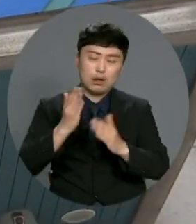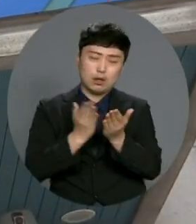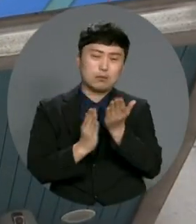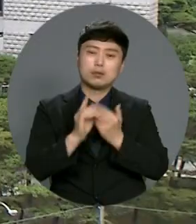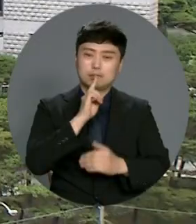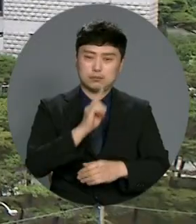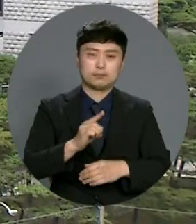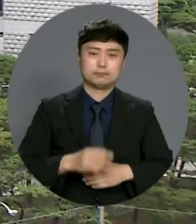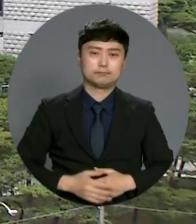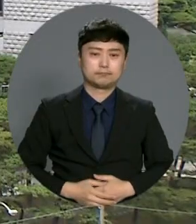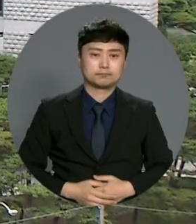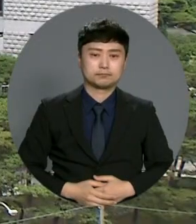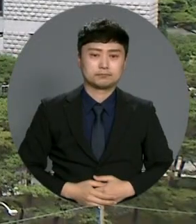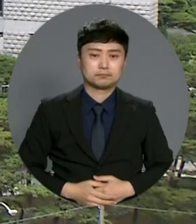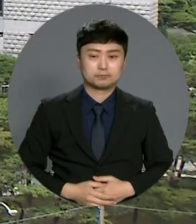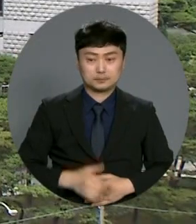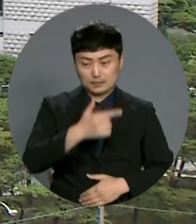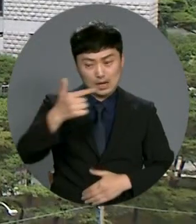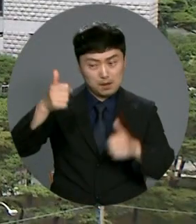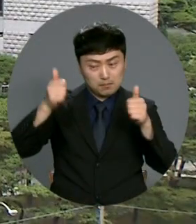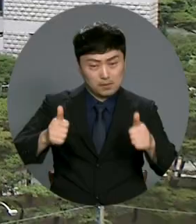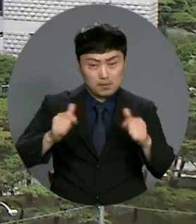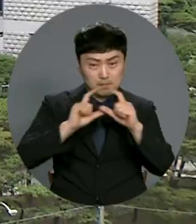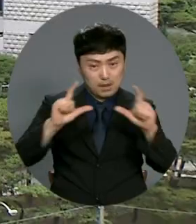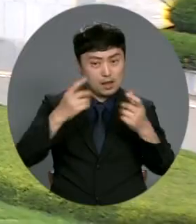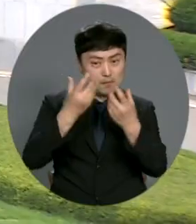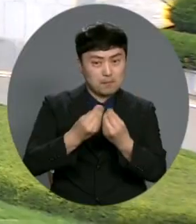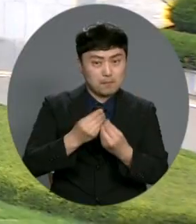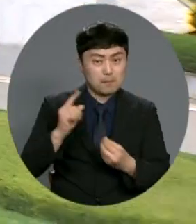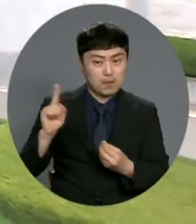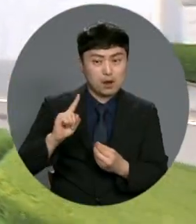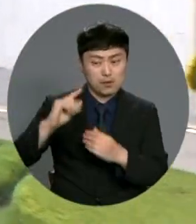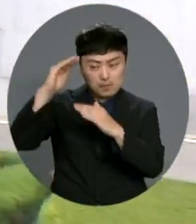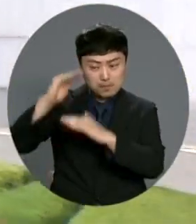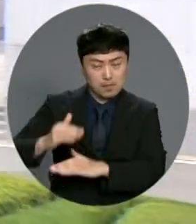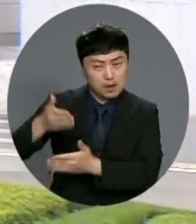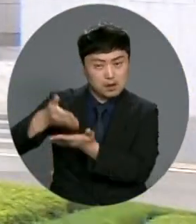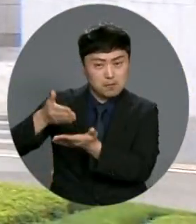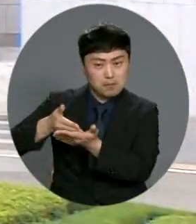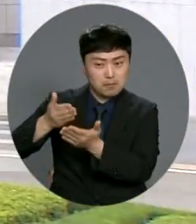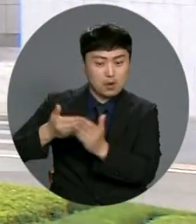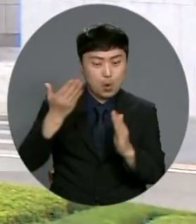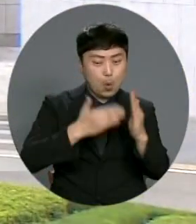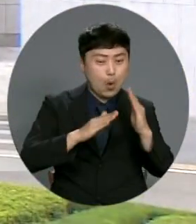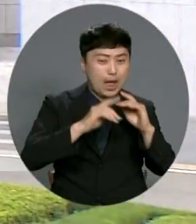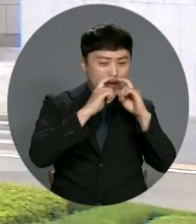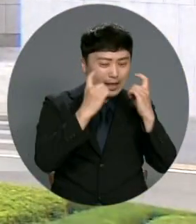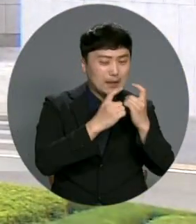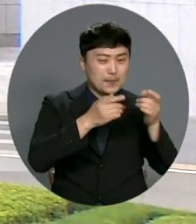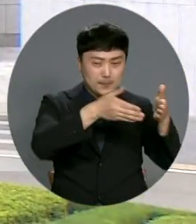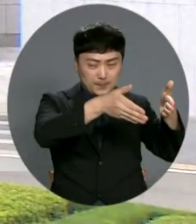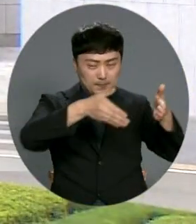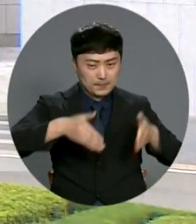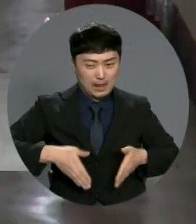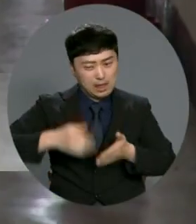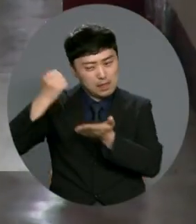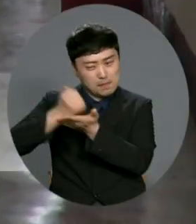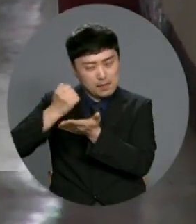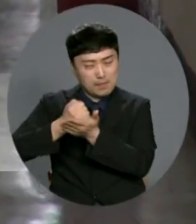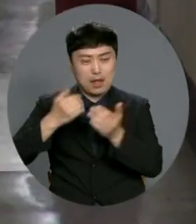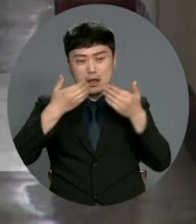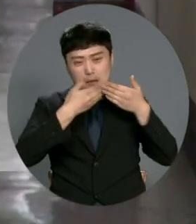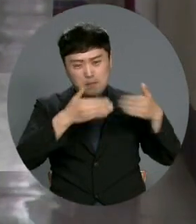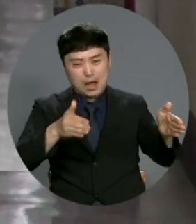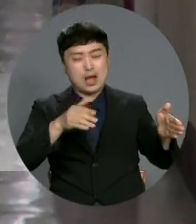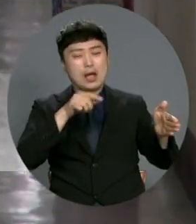나옵니다. 대법원 판례에 따르면 보도 내용이 공직자 개인에 대해 악의적이거나 심하게